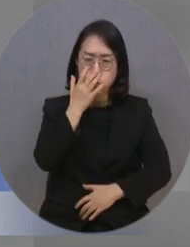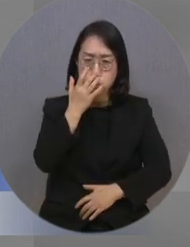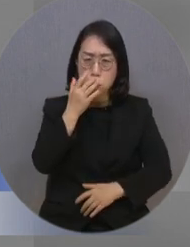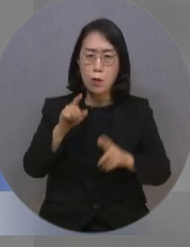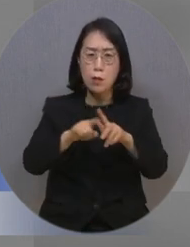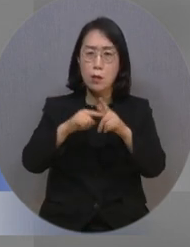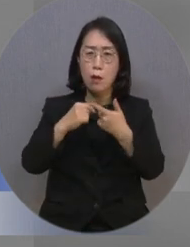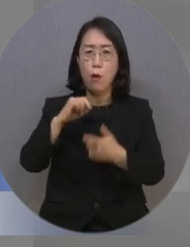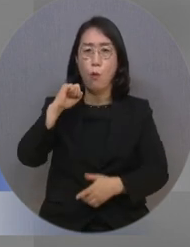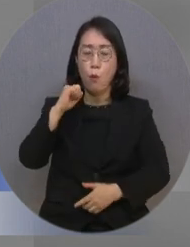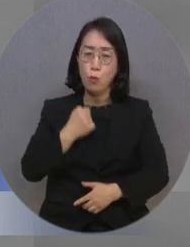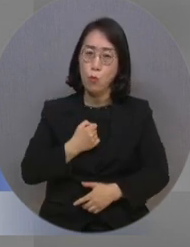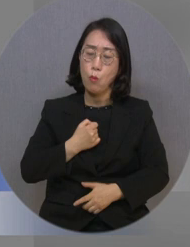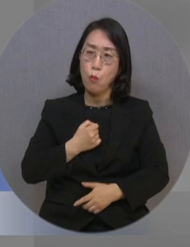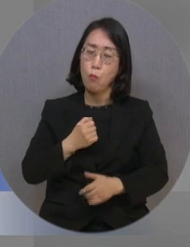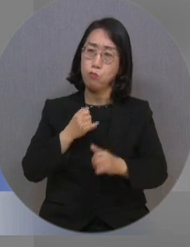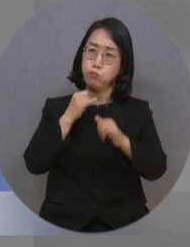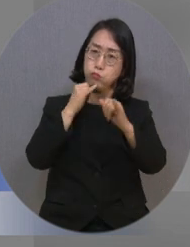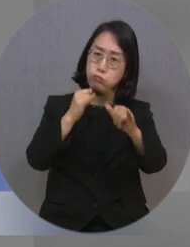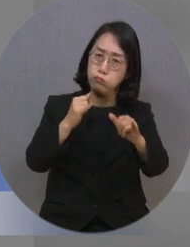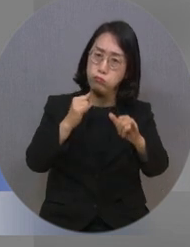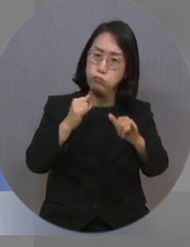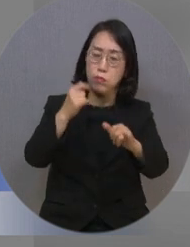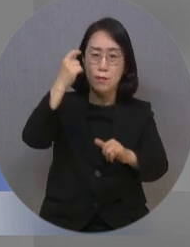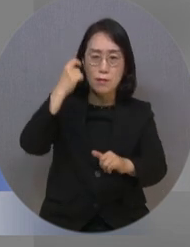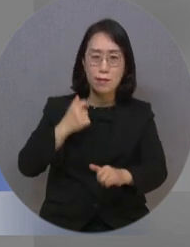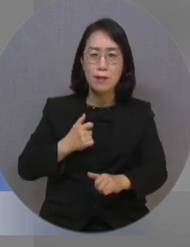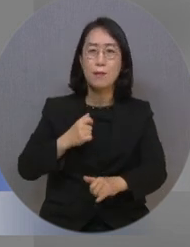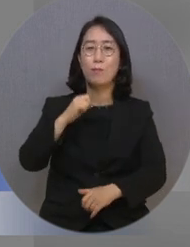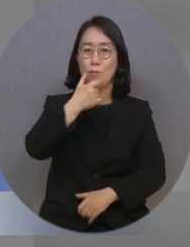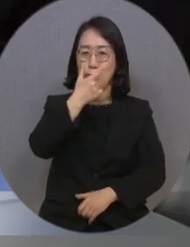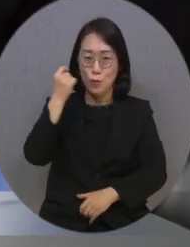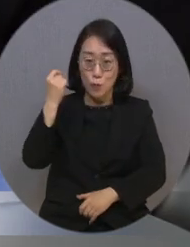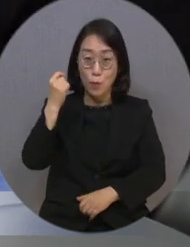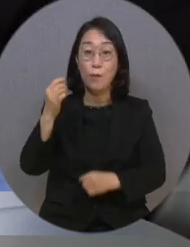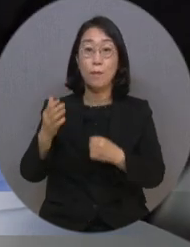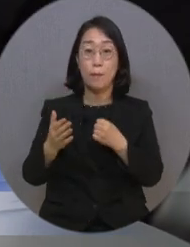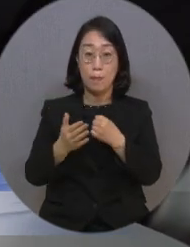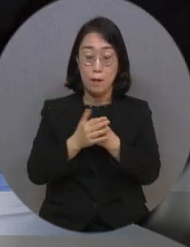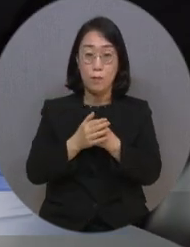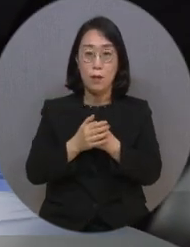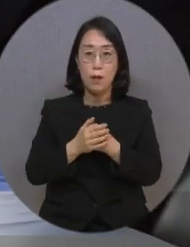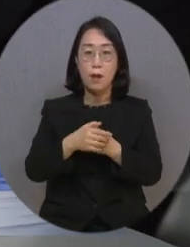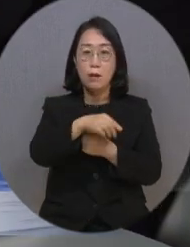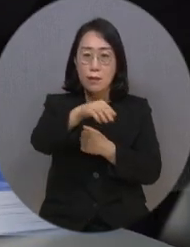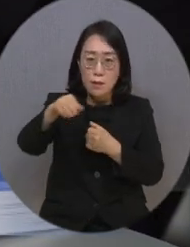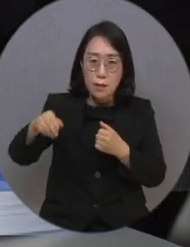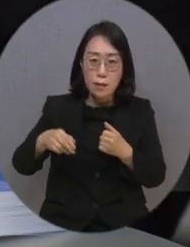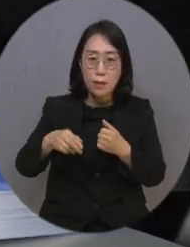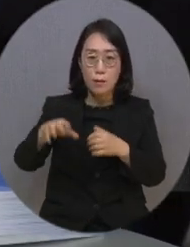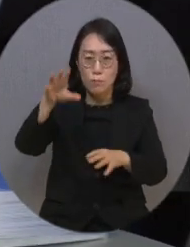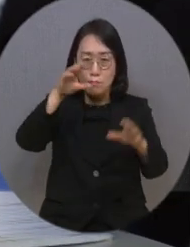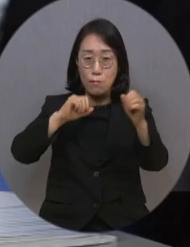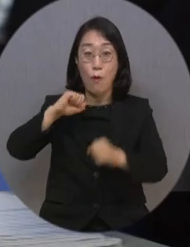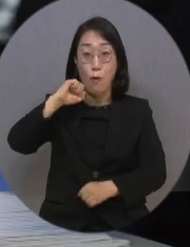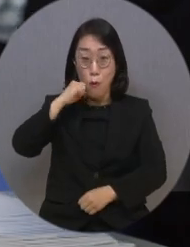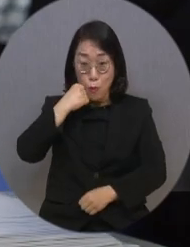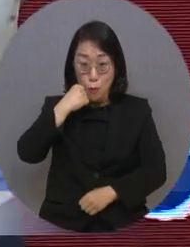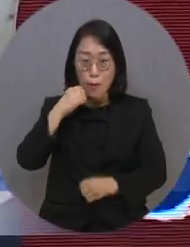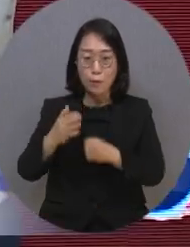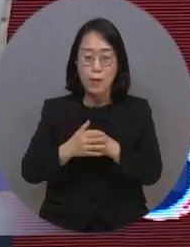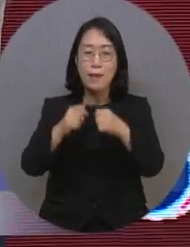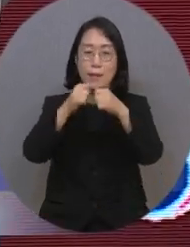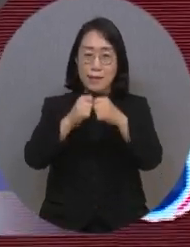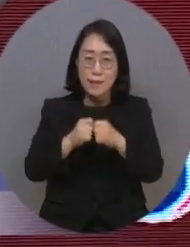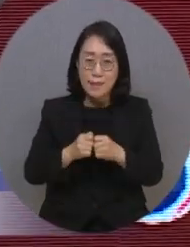영해성과 만족도가 상당히 떨어질 수도 있었을 텐데요 정보 사각지대 놓인 분들까지 촘촘히